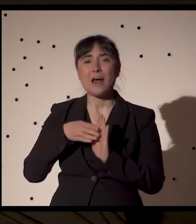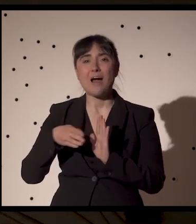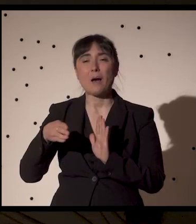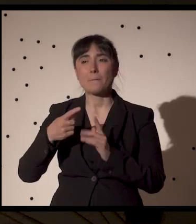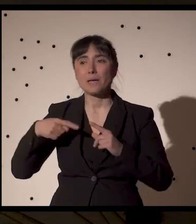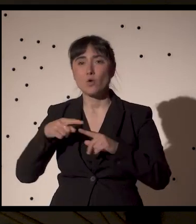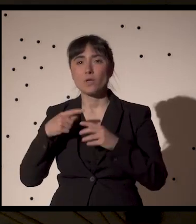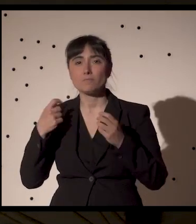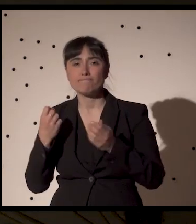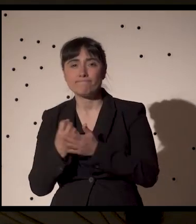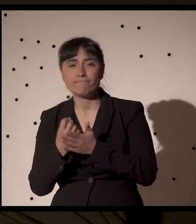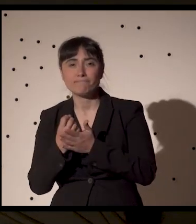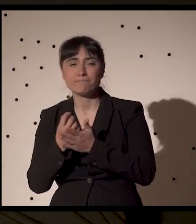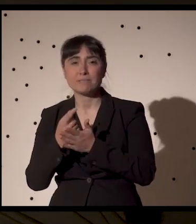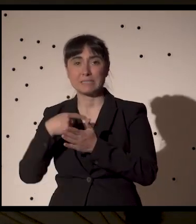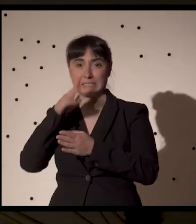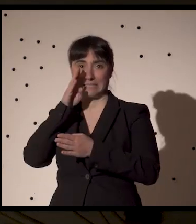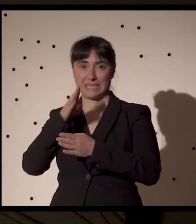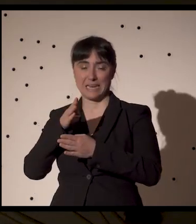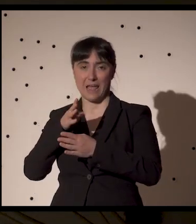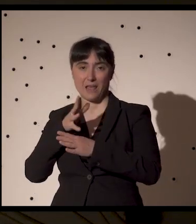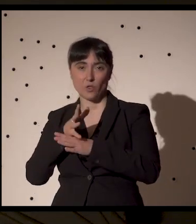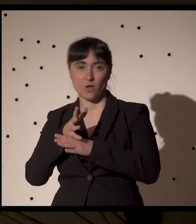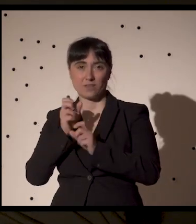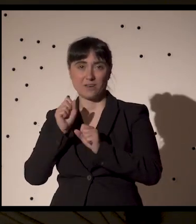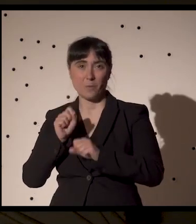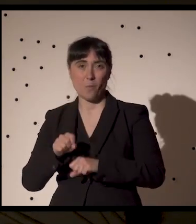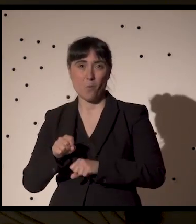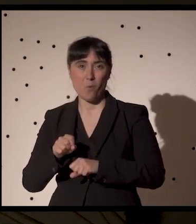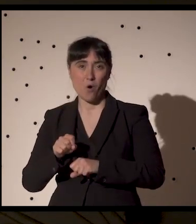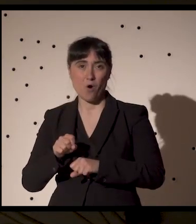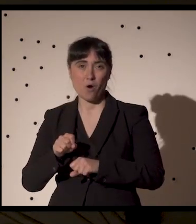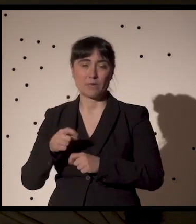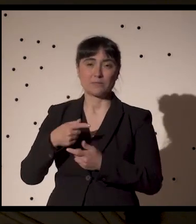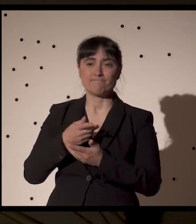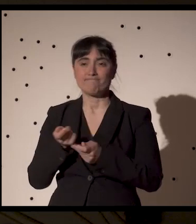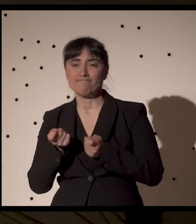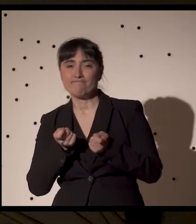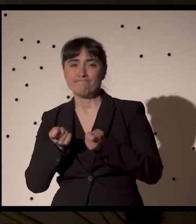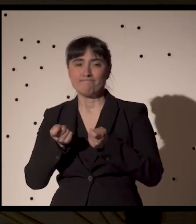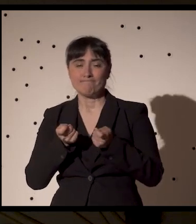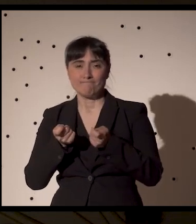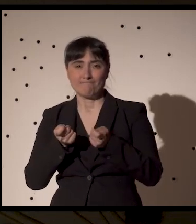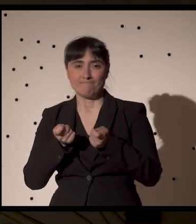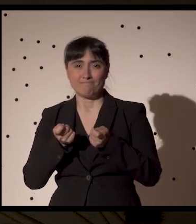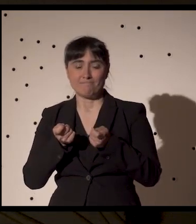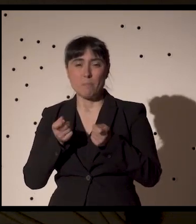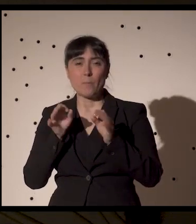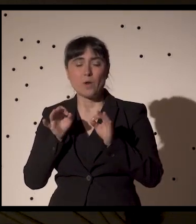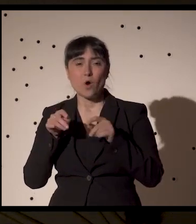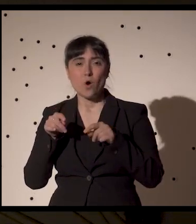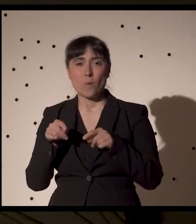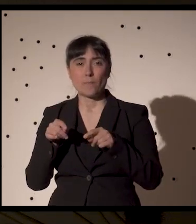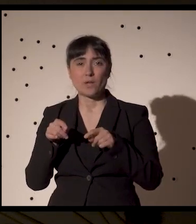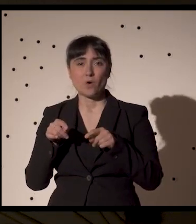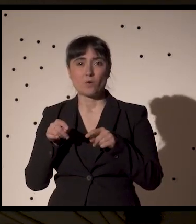cui il teatro riesce a intervenire più direttamente con con un valore di orientamento Ed è esattamente a questa dimensione